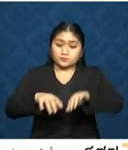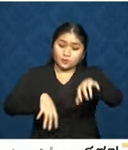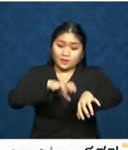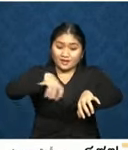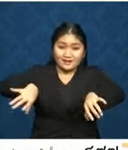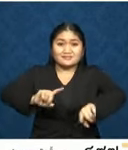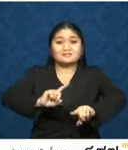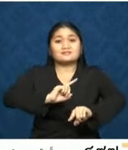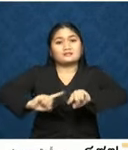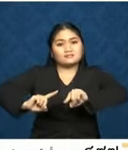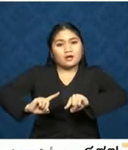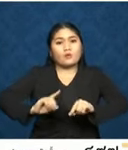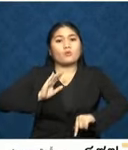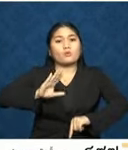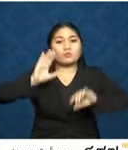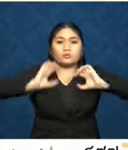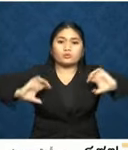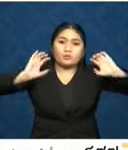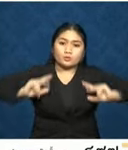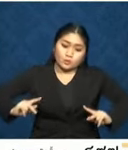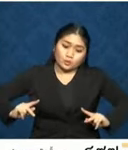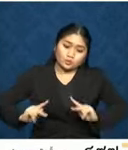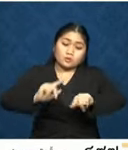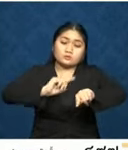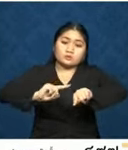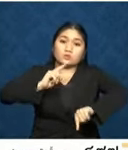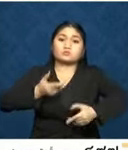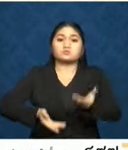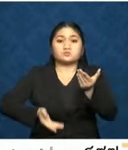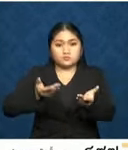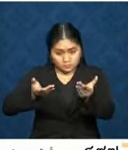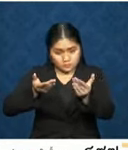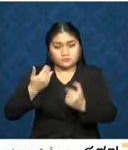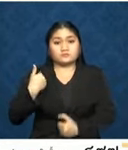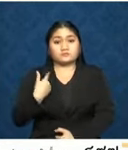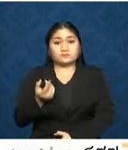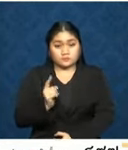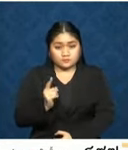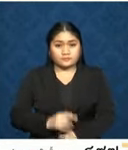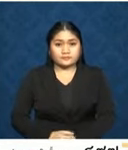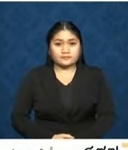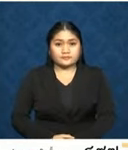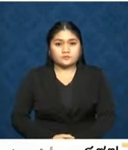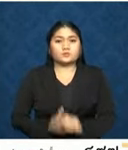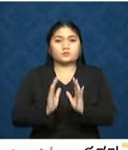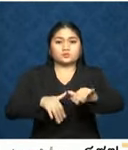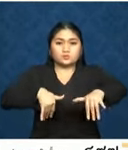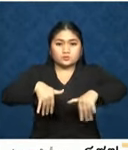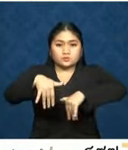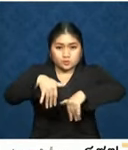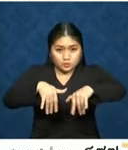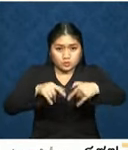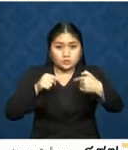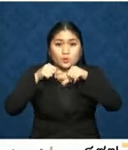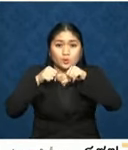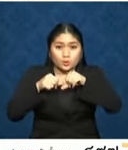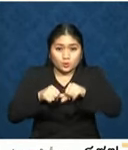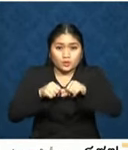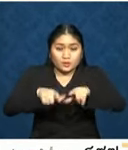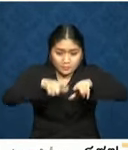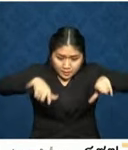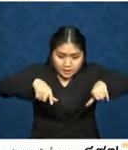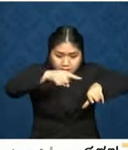ๆในภาครัฐกระทรวงต่างๆโดยเฉพาะอย่างยิ่งอ่าพี่น้องประชาชนที่อยู่ในพื้น